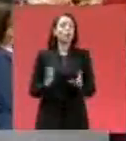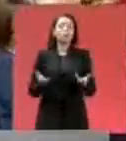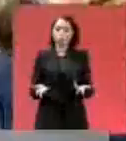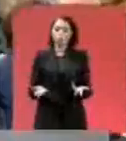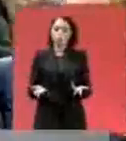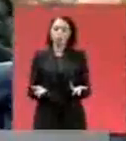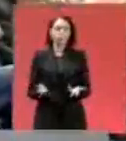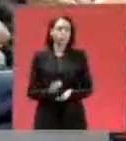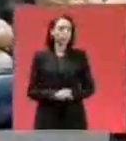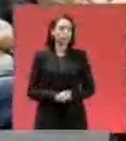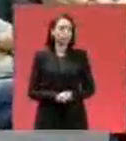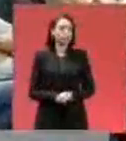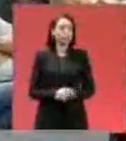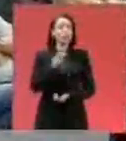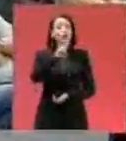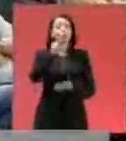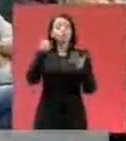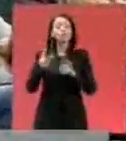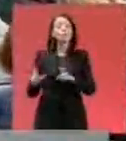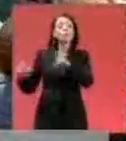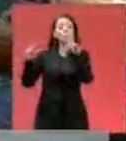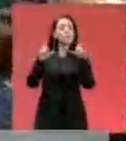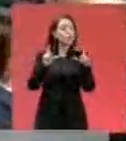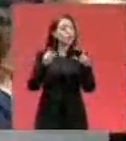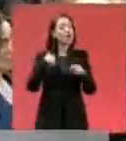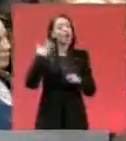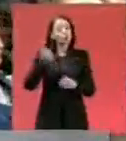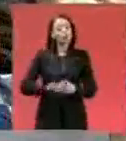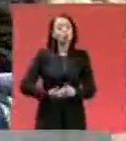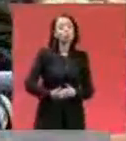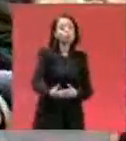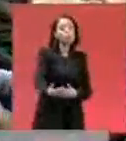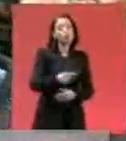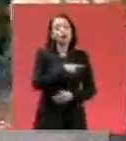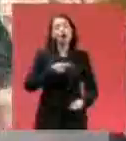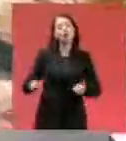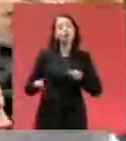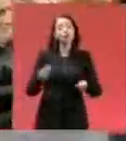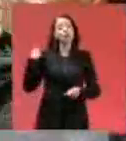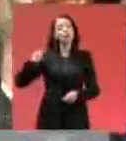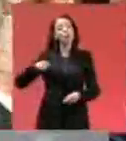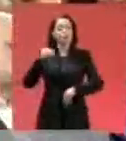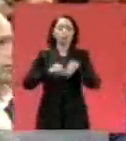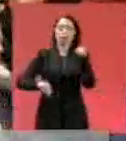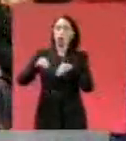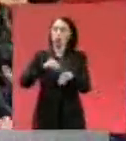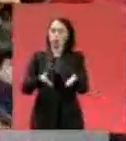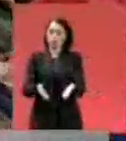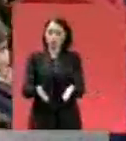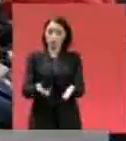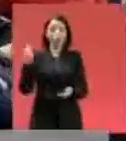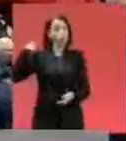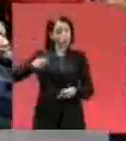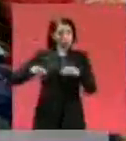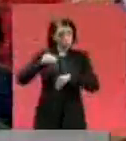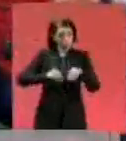όμως στις 26 του Μάη έχουμε μπροστά μας και τις αυτοδιοικητικές και δημοτικές εκλογές.